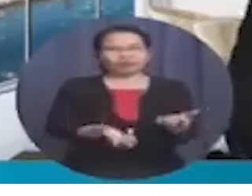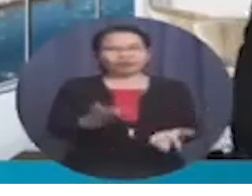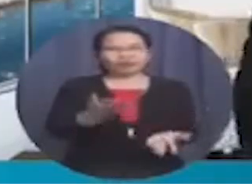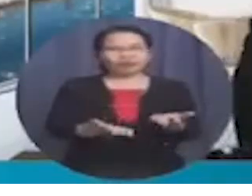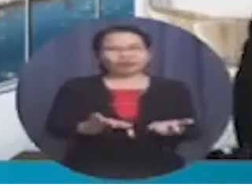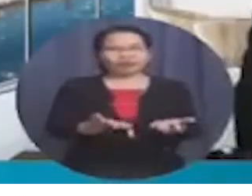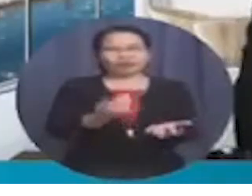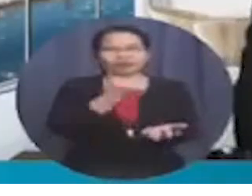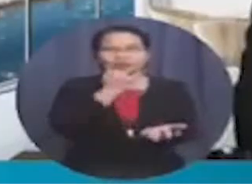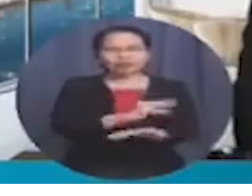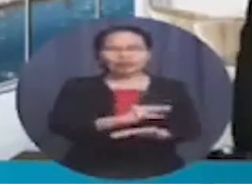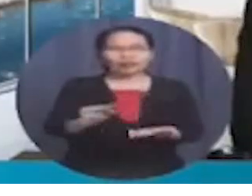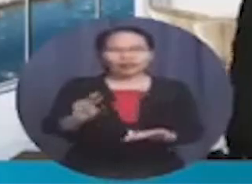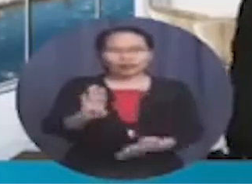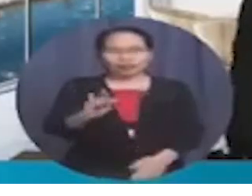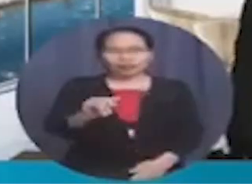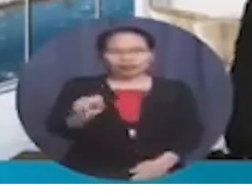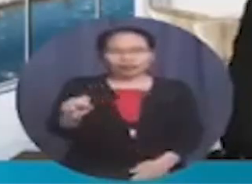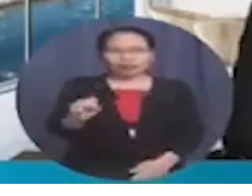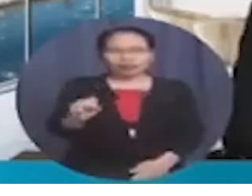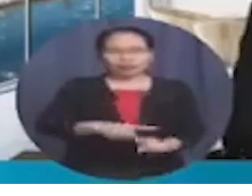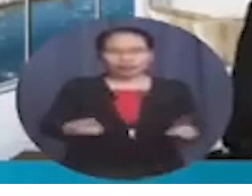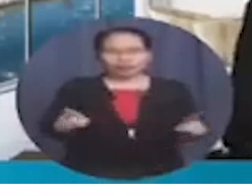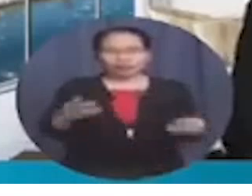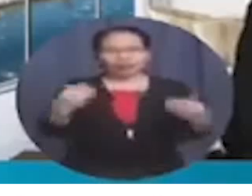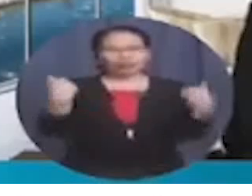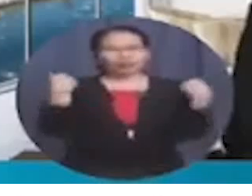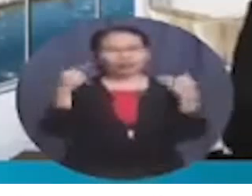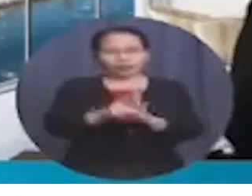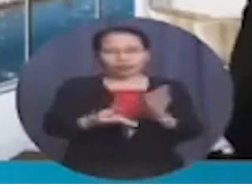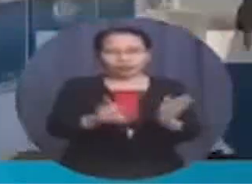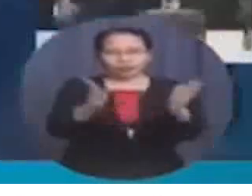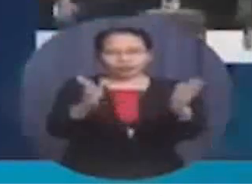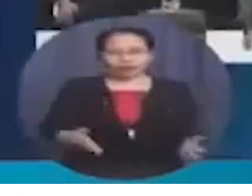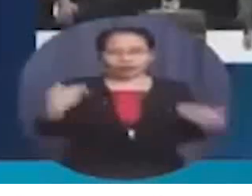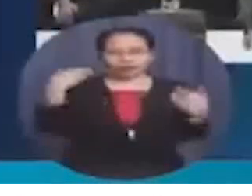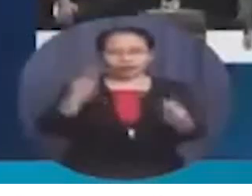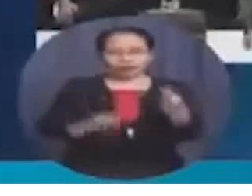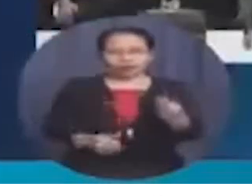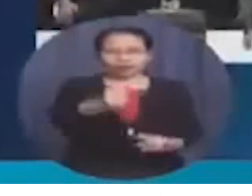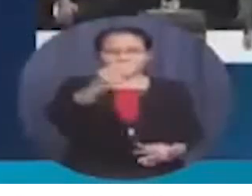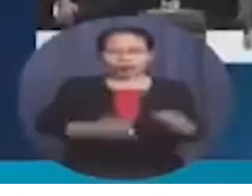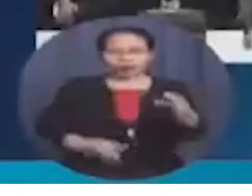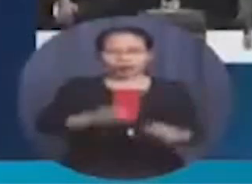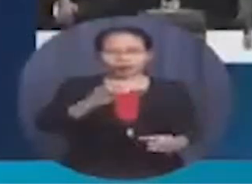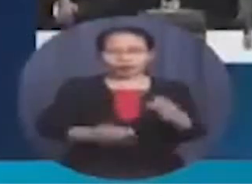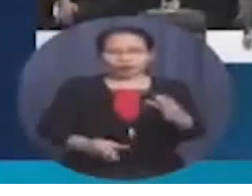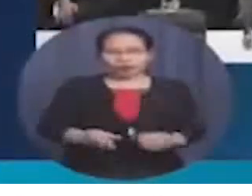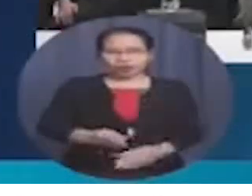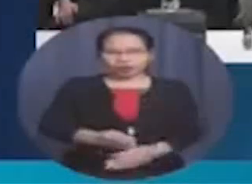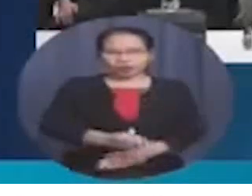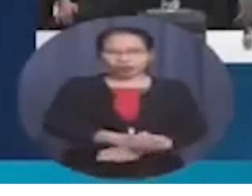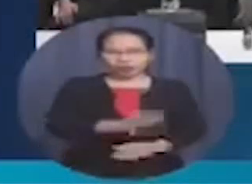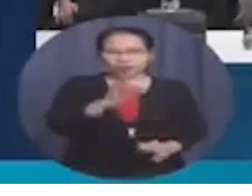baka pagkamalian pa silang bias eh. Pero merong abogado o merong justice ng Supreme Court, Chief Justice,